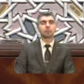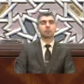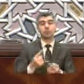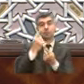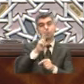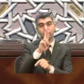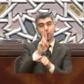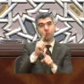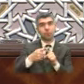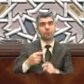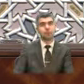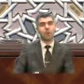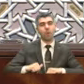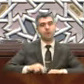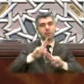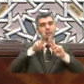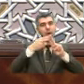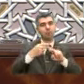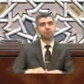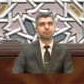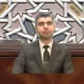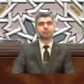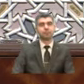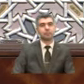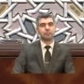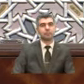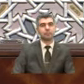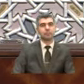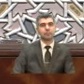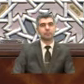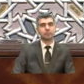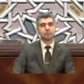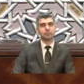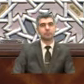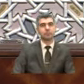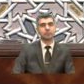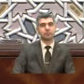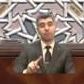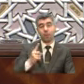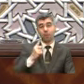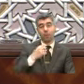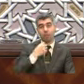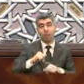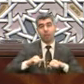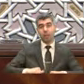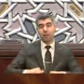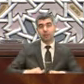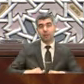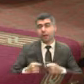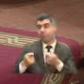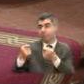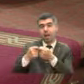آخر؟ كلمة للسيد الوزير للرد على التعقيبات. تفضلوا. أولا، الوزارة تتعامل مع أي